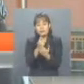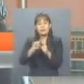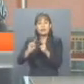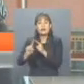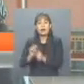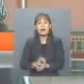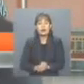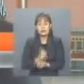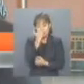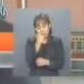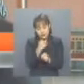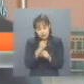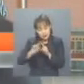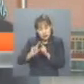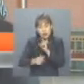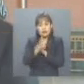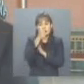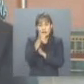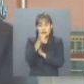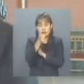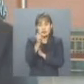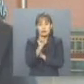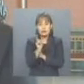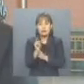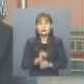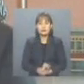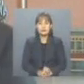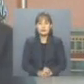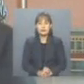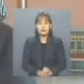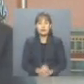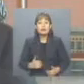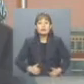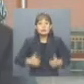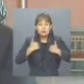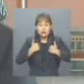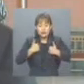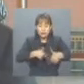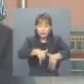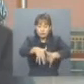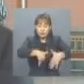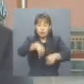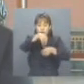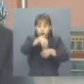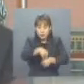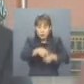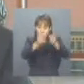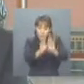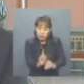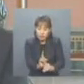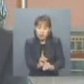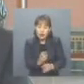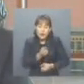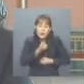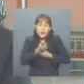ได้ทุกๆอย่างนะครับเพราะฉะนั้นถ้าจะพูดถึงวิถีชีวิตหรือความเป็นอยู่ของคนแล้วเนี่ยแต่ว่าเราถ่ายทอดออกมาเป็น